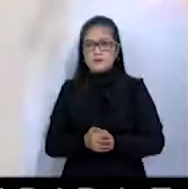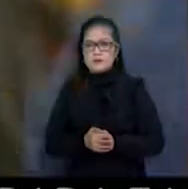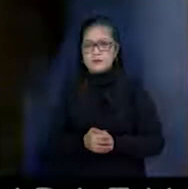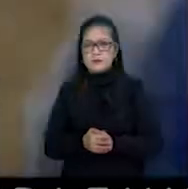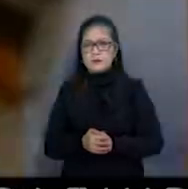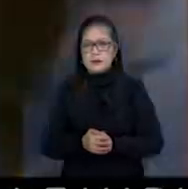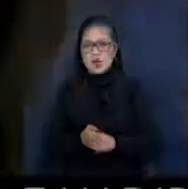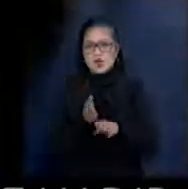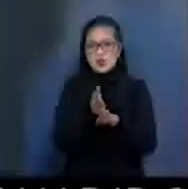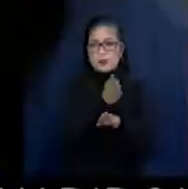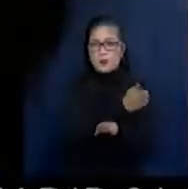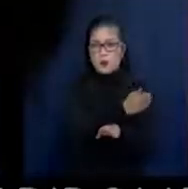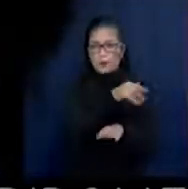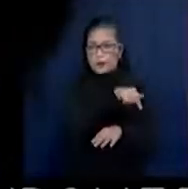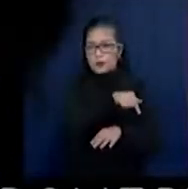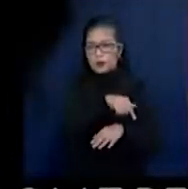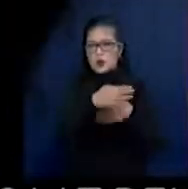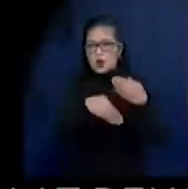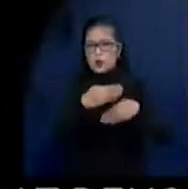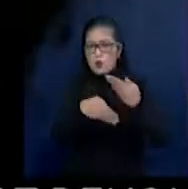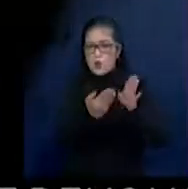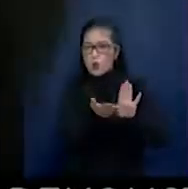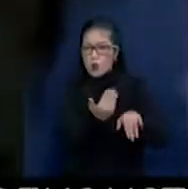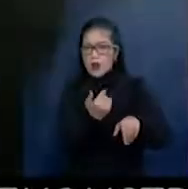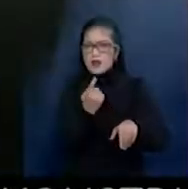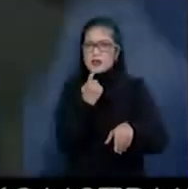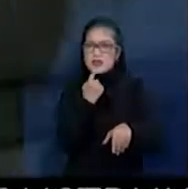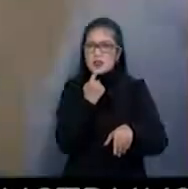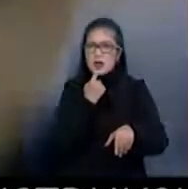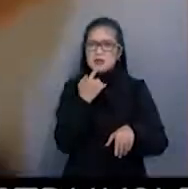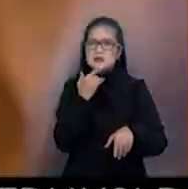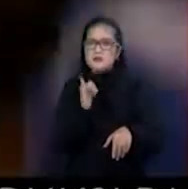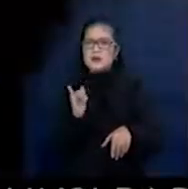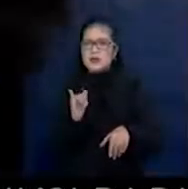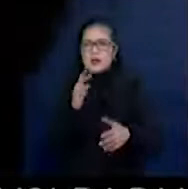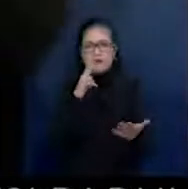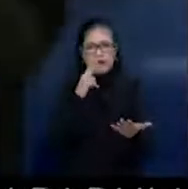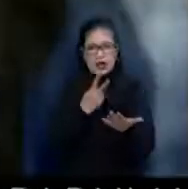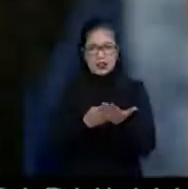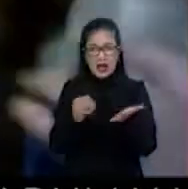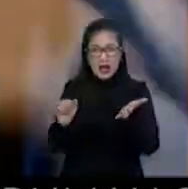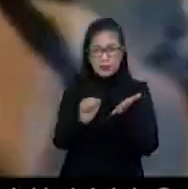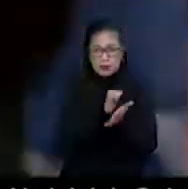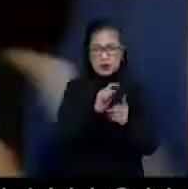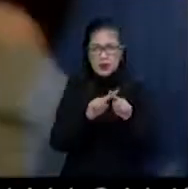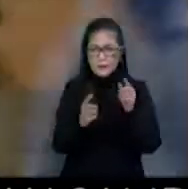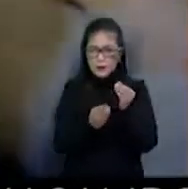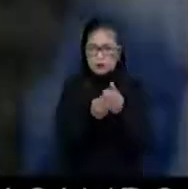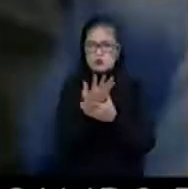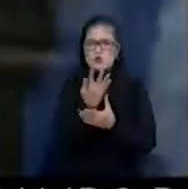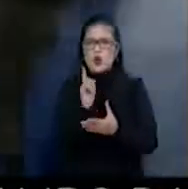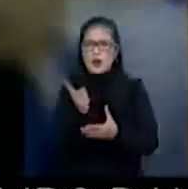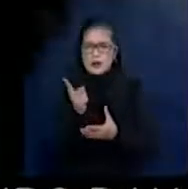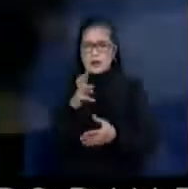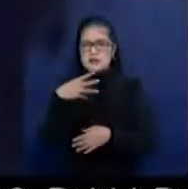Sebelumnya, sejumlah rekayasa upaya pengaburan fakta kasus pembunuhan Brigadir Yosua terungkap setelah salah satu tersangka, Brada Richard